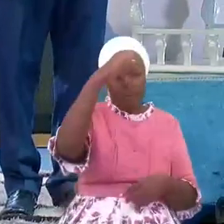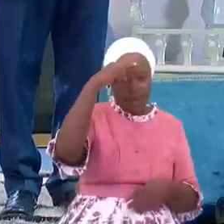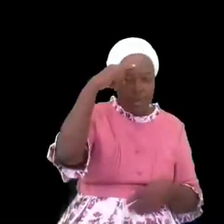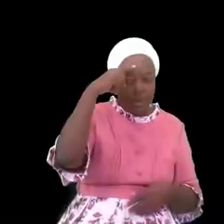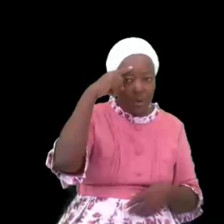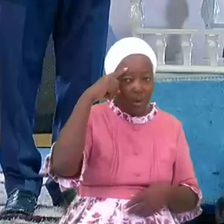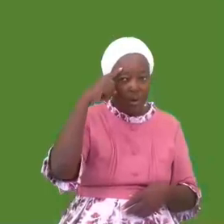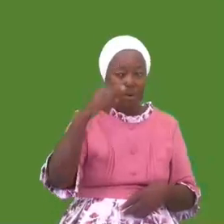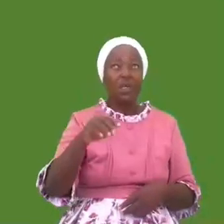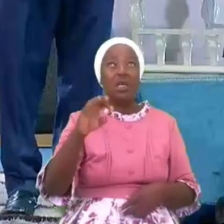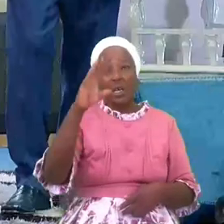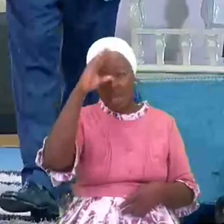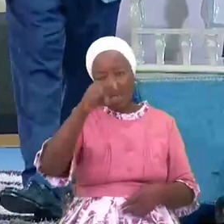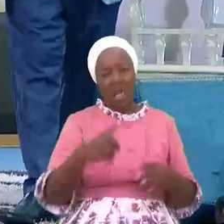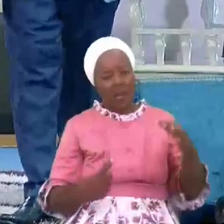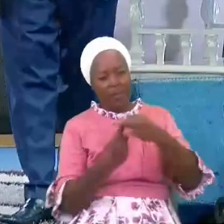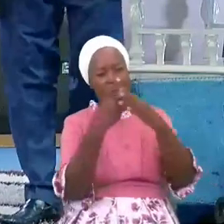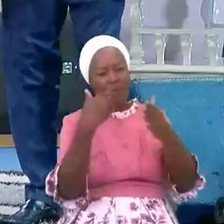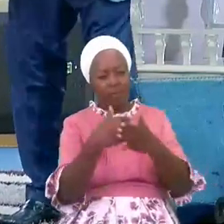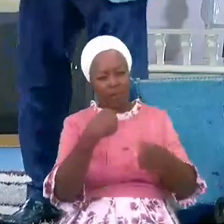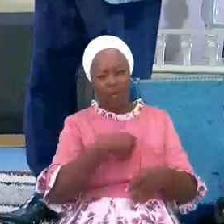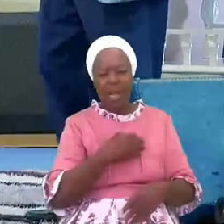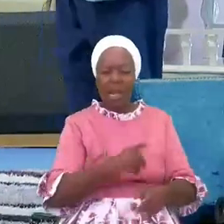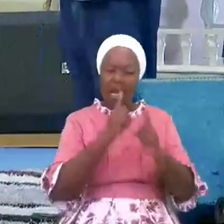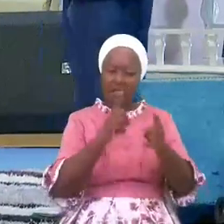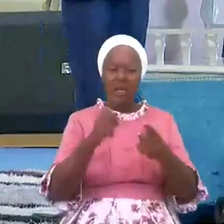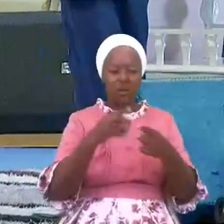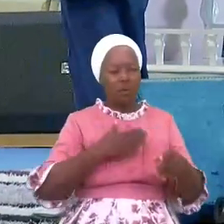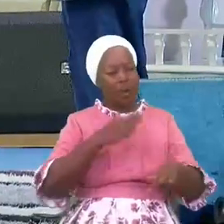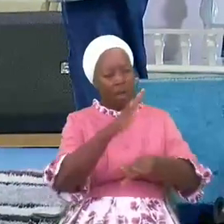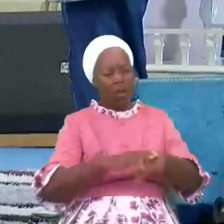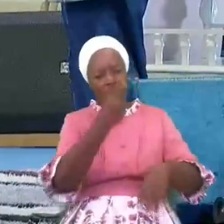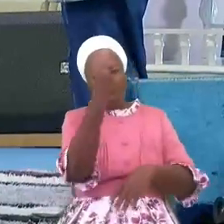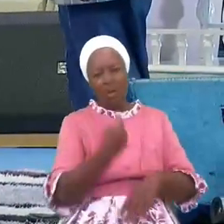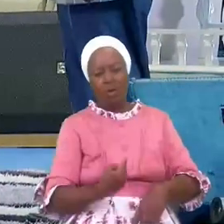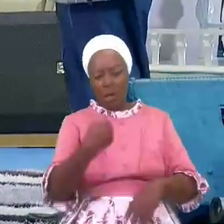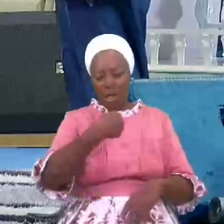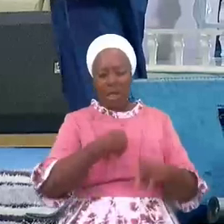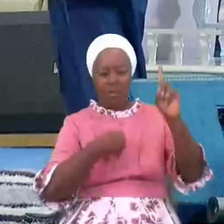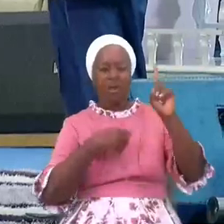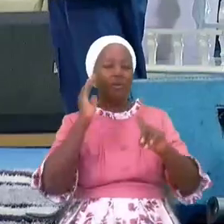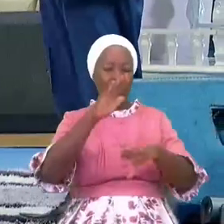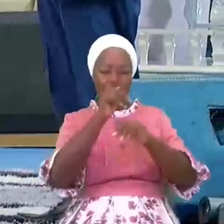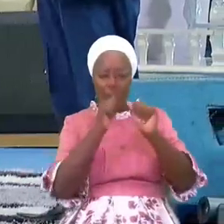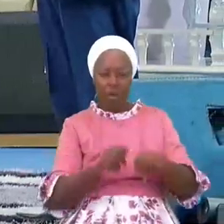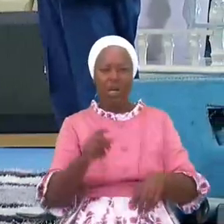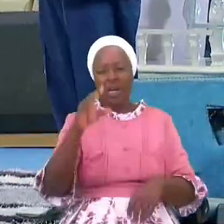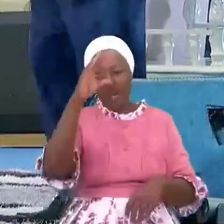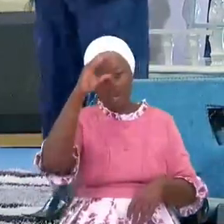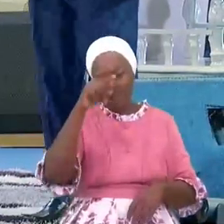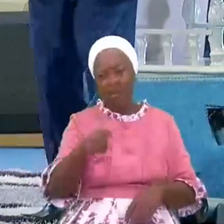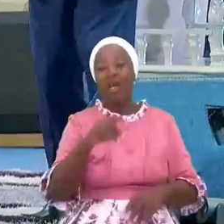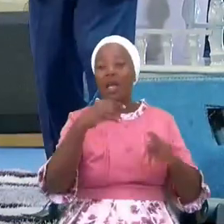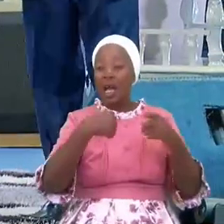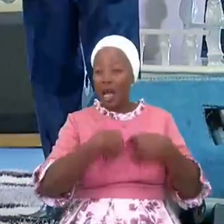qu'il est apparu devant moi, et il a répondu à ma parole, seul je l'ai béni. Je l'ai